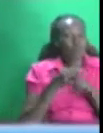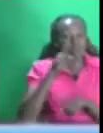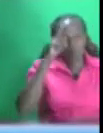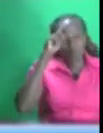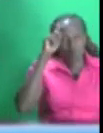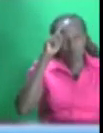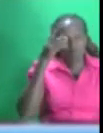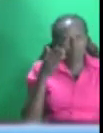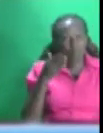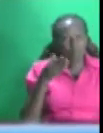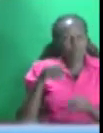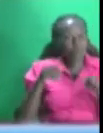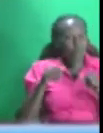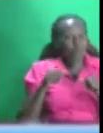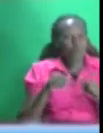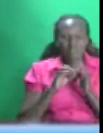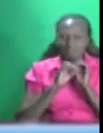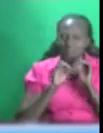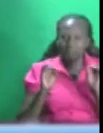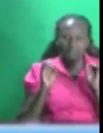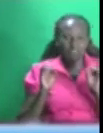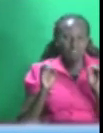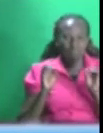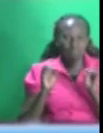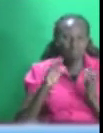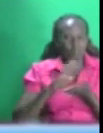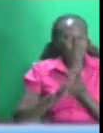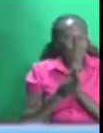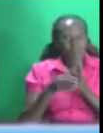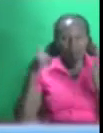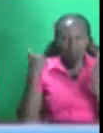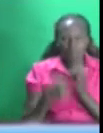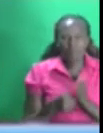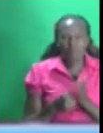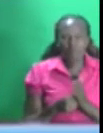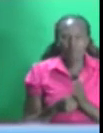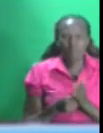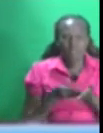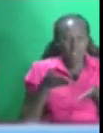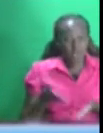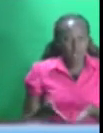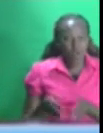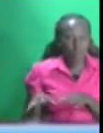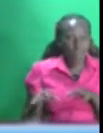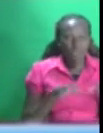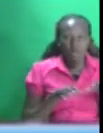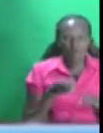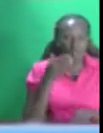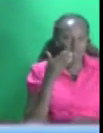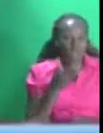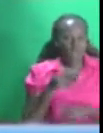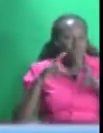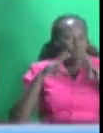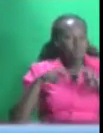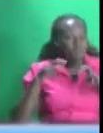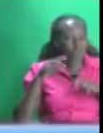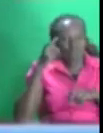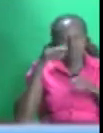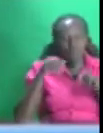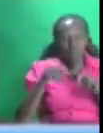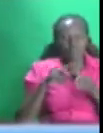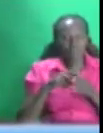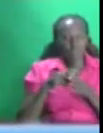Unga saa hii hakuna, imekuwa shida sana. Sasa tunahangaika huko nyumbani. Tumetafuta unga hakuna, mpaka